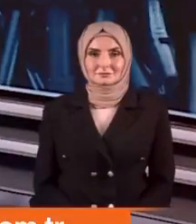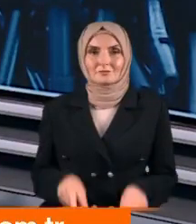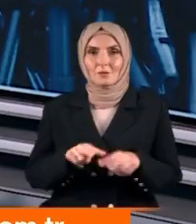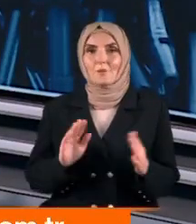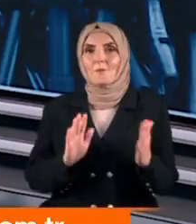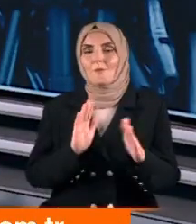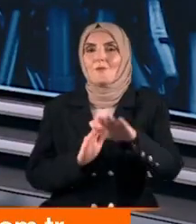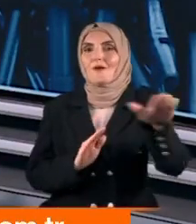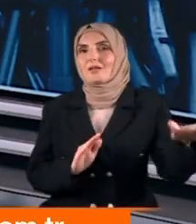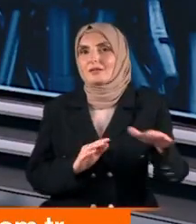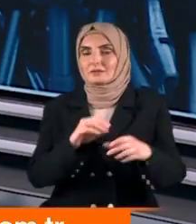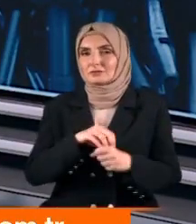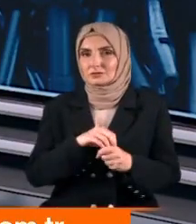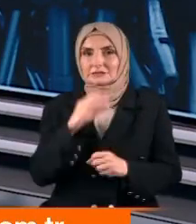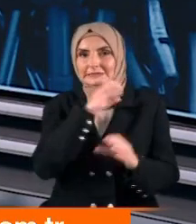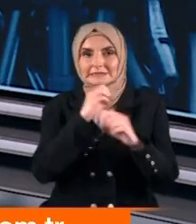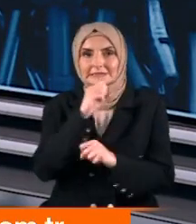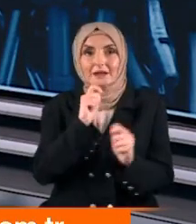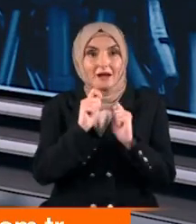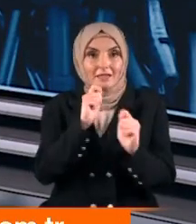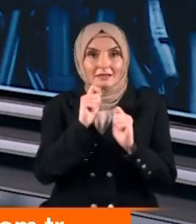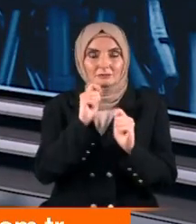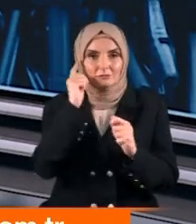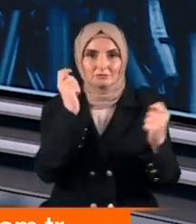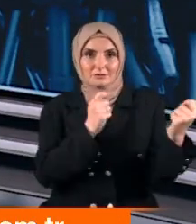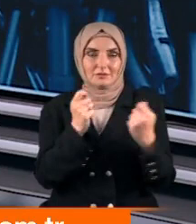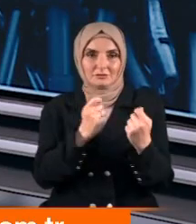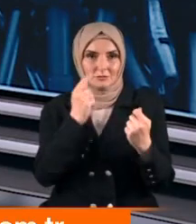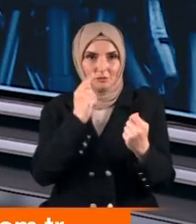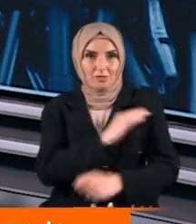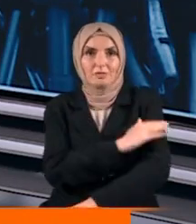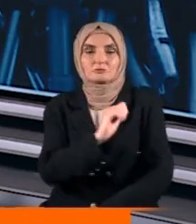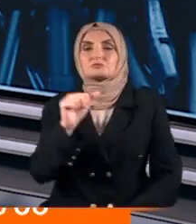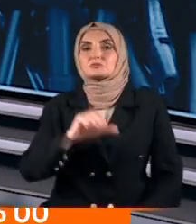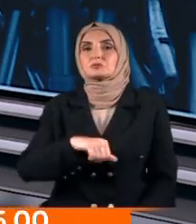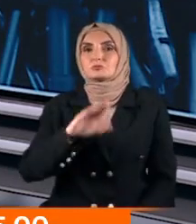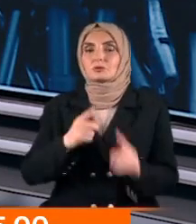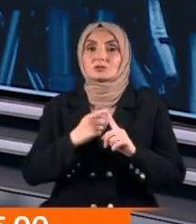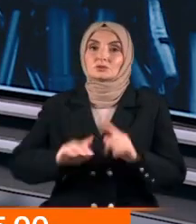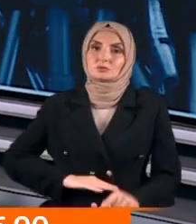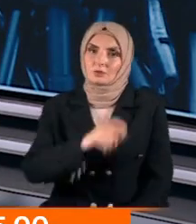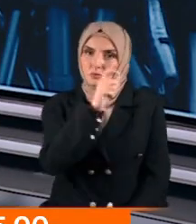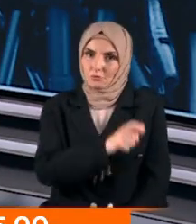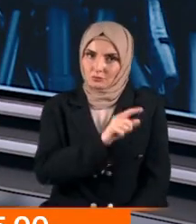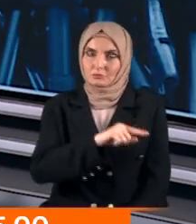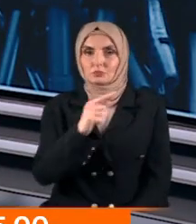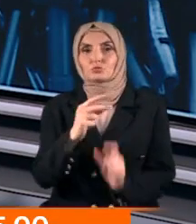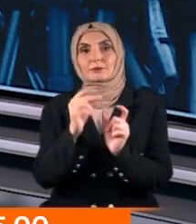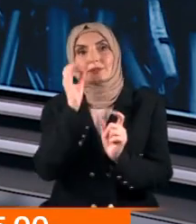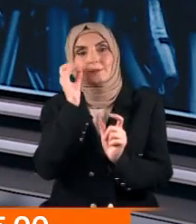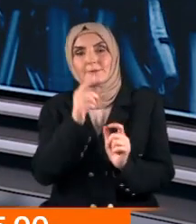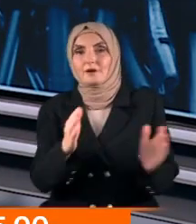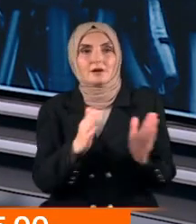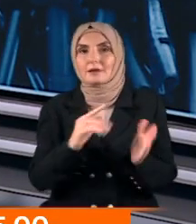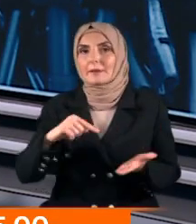Muhalefet cephesindeki gizli mutabakat tartışmasında tansiyon düşmüyor. Kemal Kılıçdaroğlu ile Ümit Özdağ arasında imzalanan 3 bakanlıkla